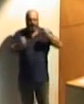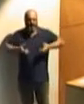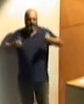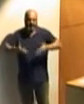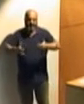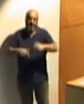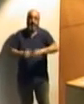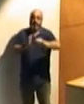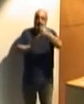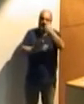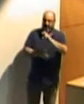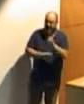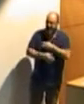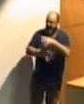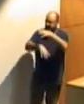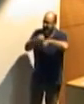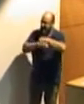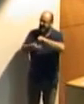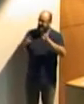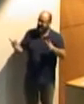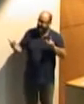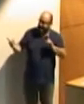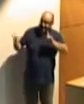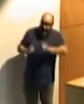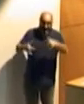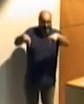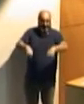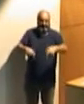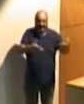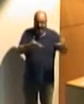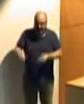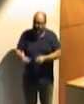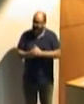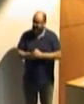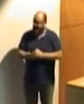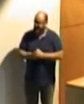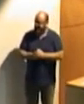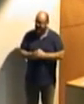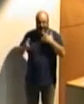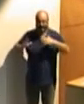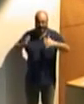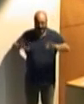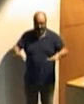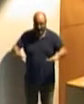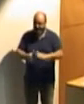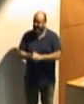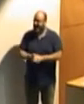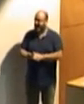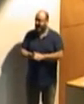fois qu'on organise des choses ici je vais essayer ce moment